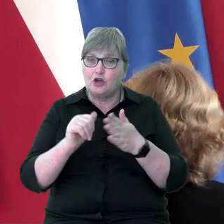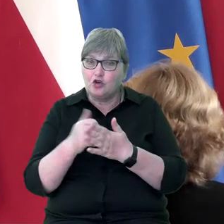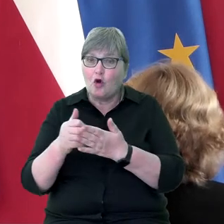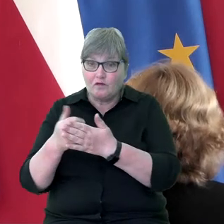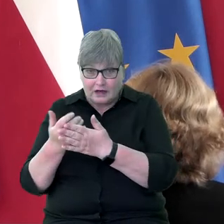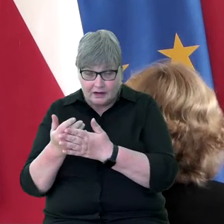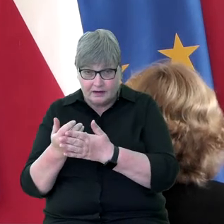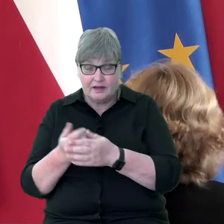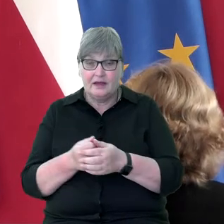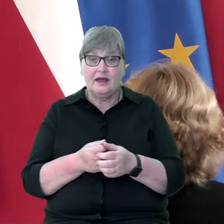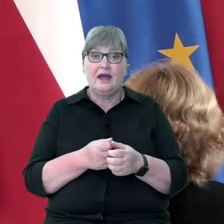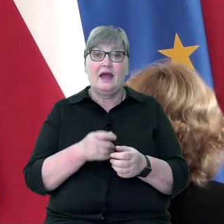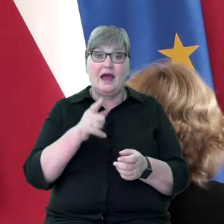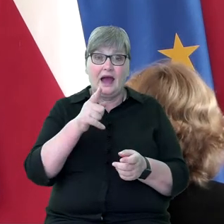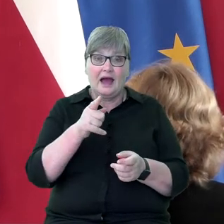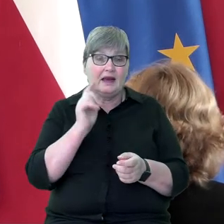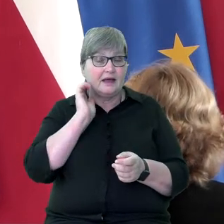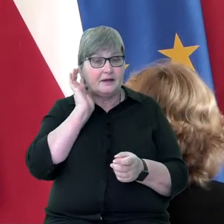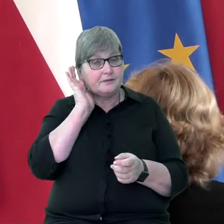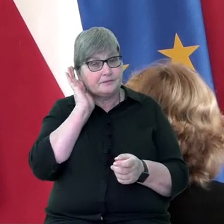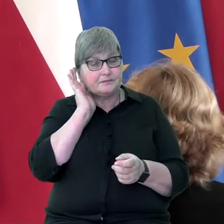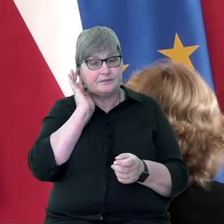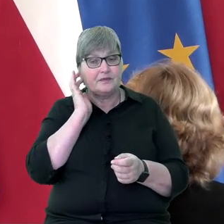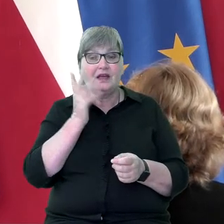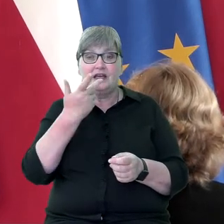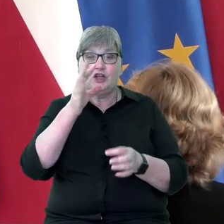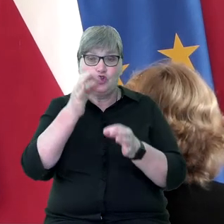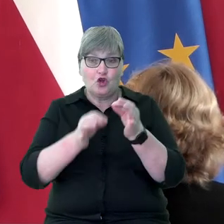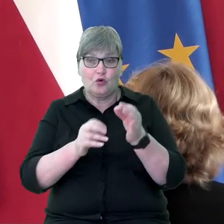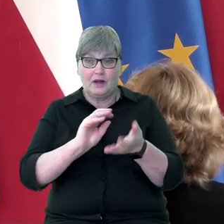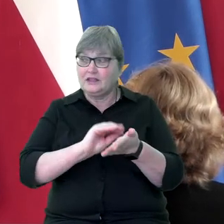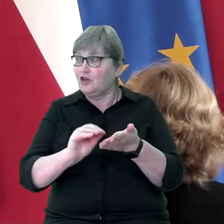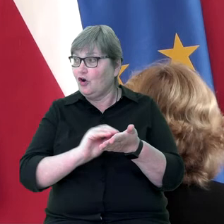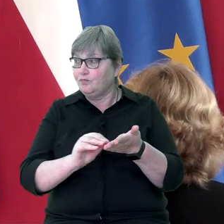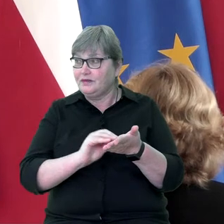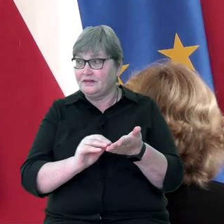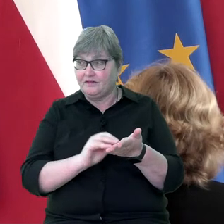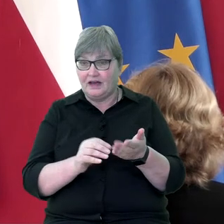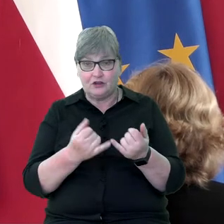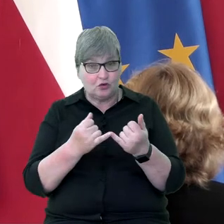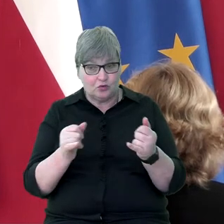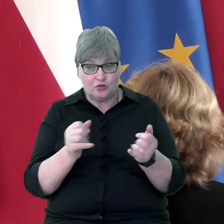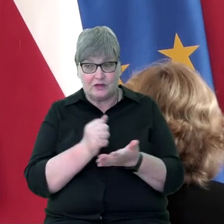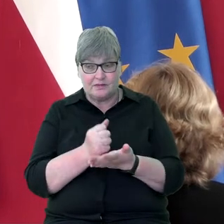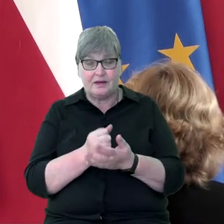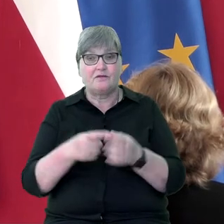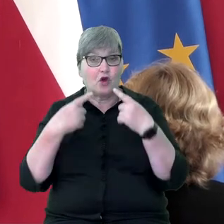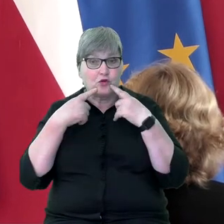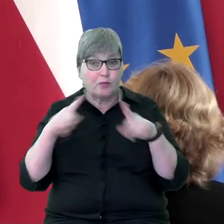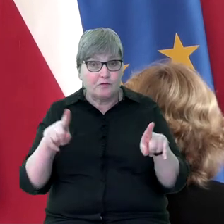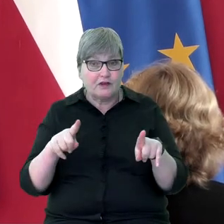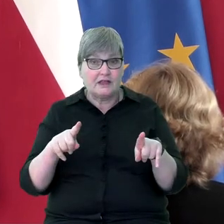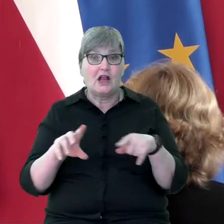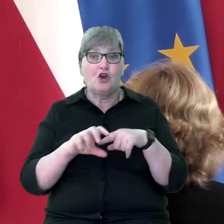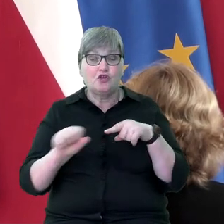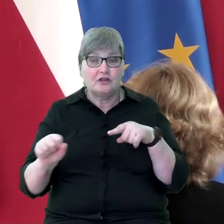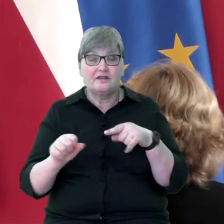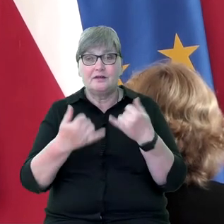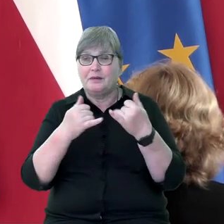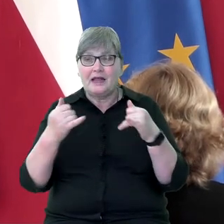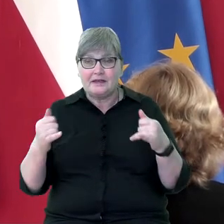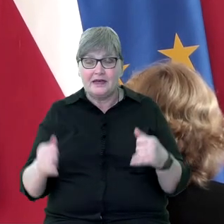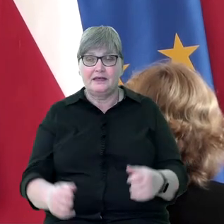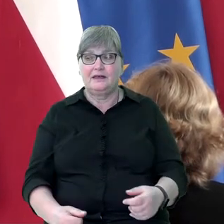wewnętrznych, które odnosiły się do bardziej szczegółowych kwestii, jak choćby odpowiedzialności dyscyplinarnej. Również tam widziałem w